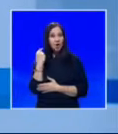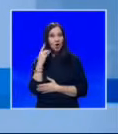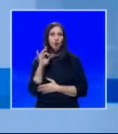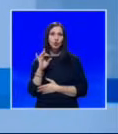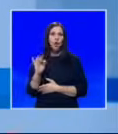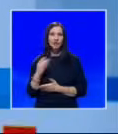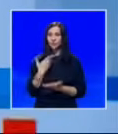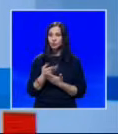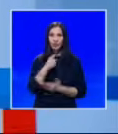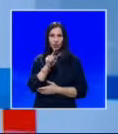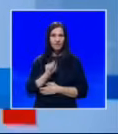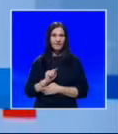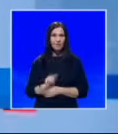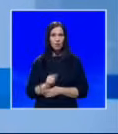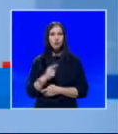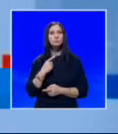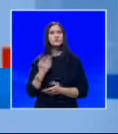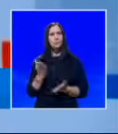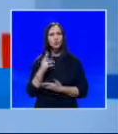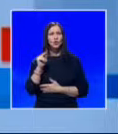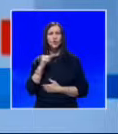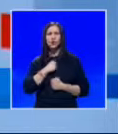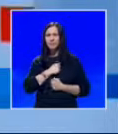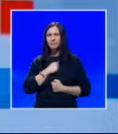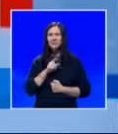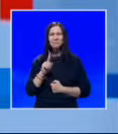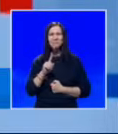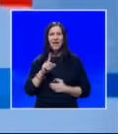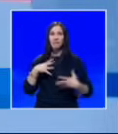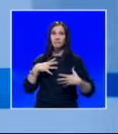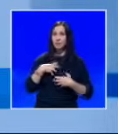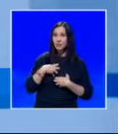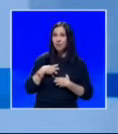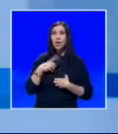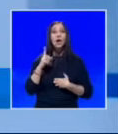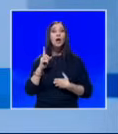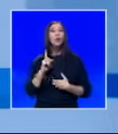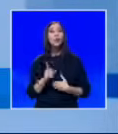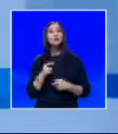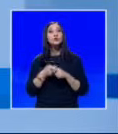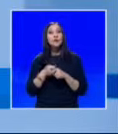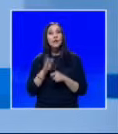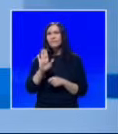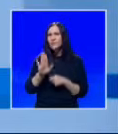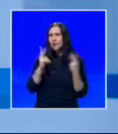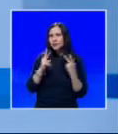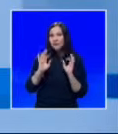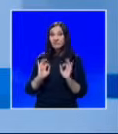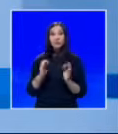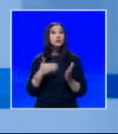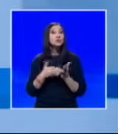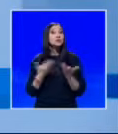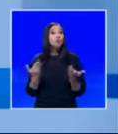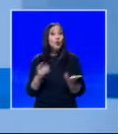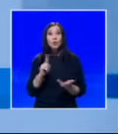Ружа Райчева постави този въпрос, заговорихте за драматизъм, не ми напрежение, което се създаде. Вие разбрахте ли всъщност за какво